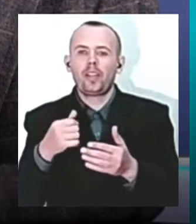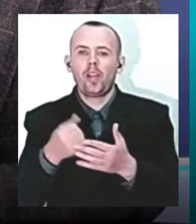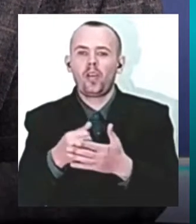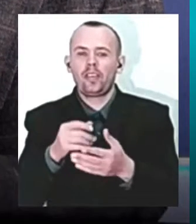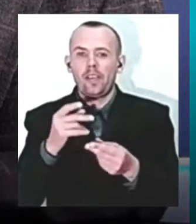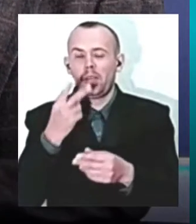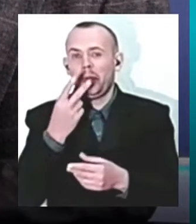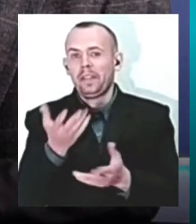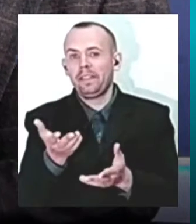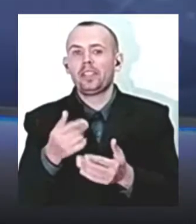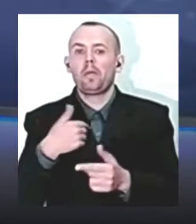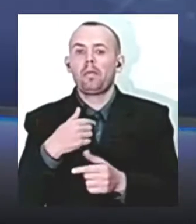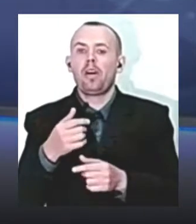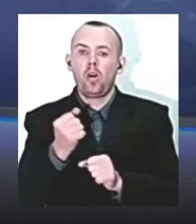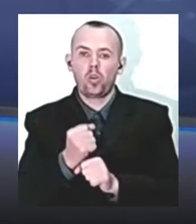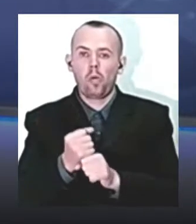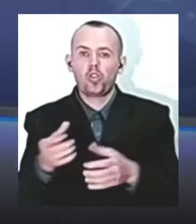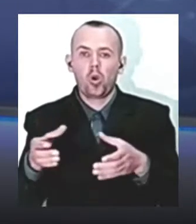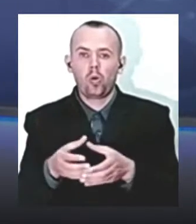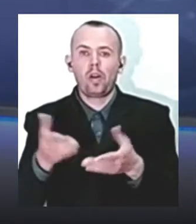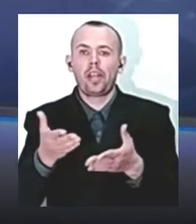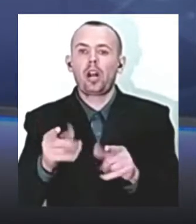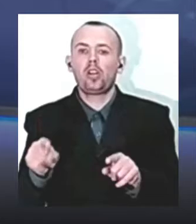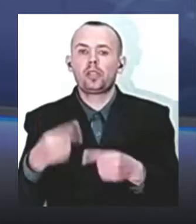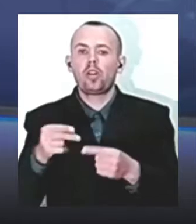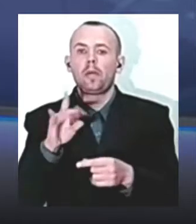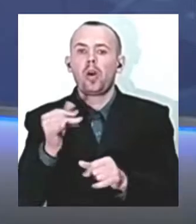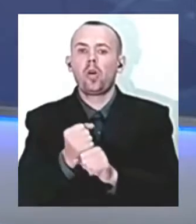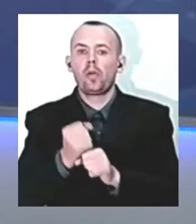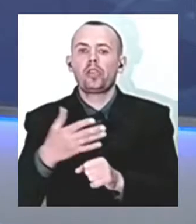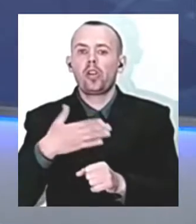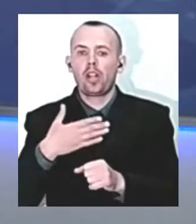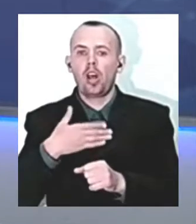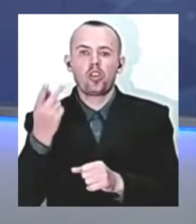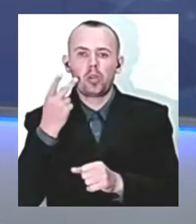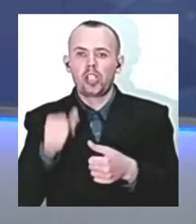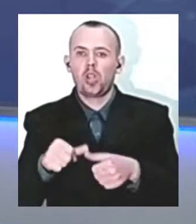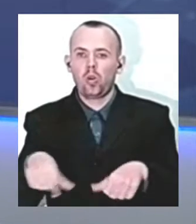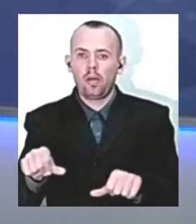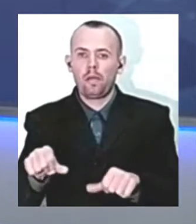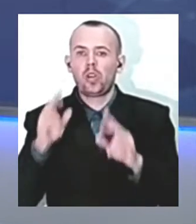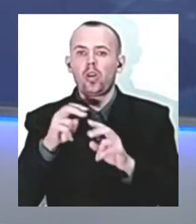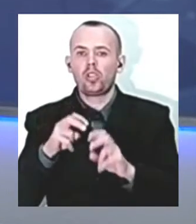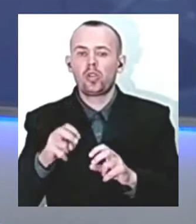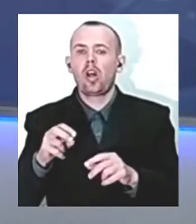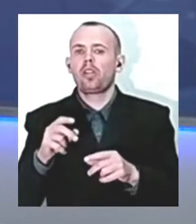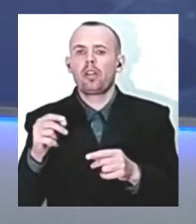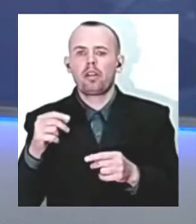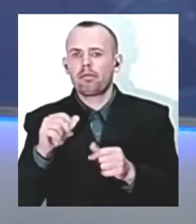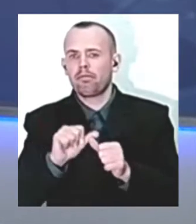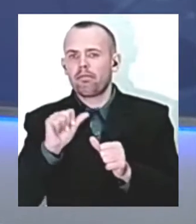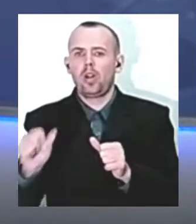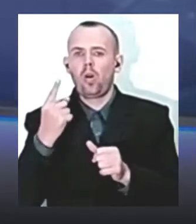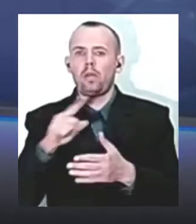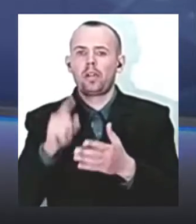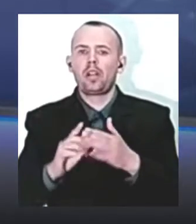ми робоча група, яка створена при роботі нашої постійної комісії. Розглядали виключно одне питання, максимум все,